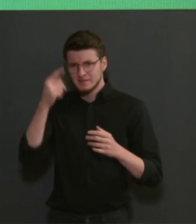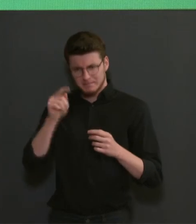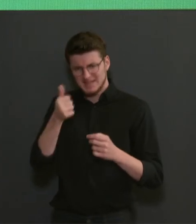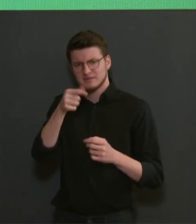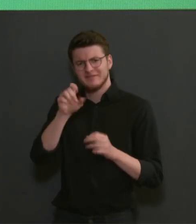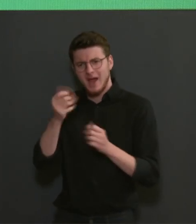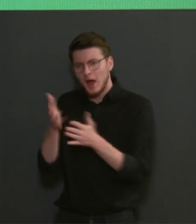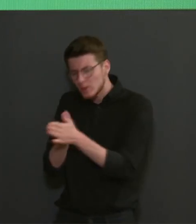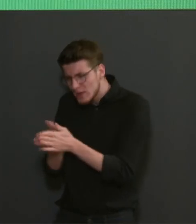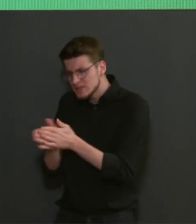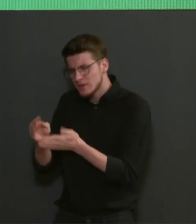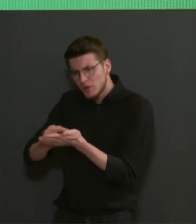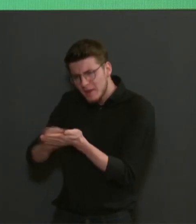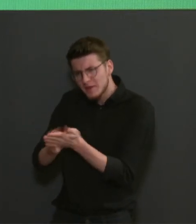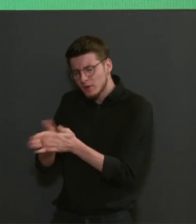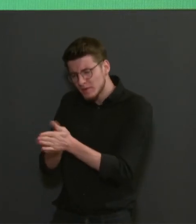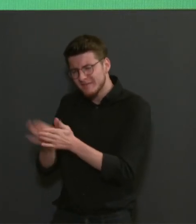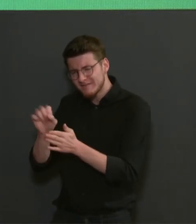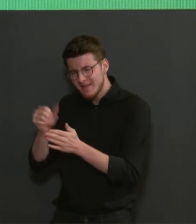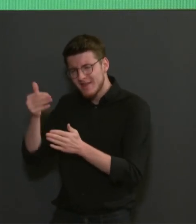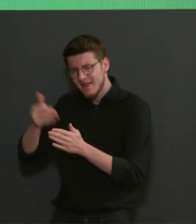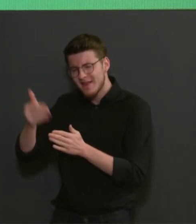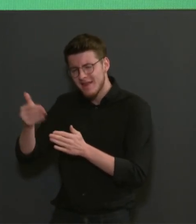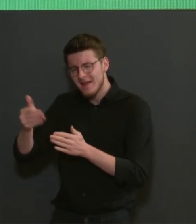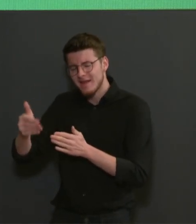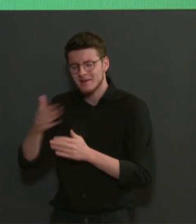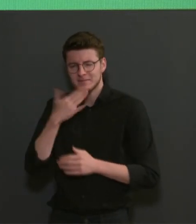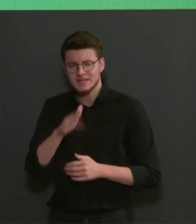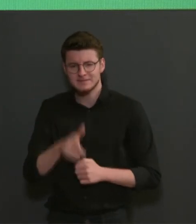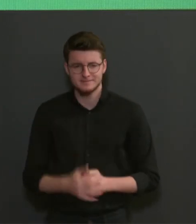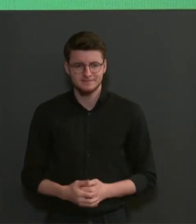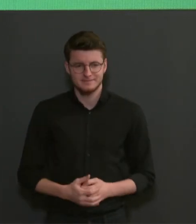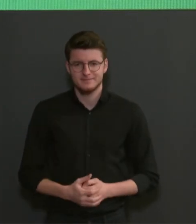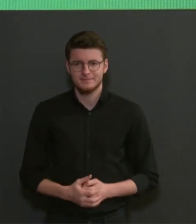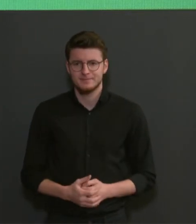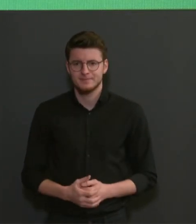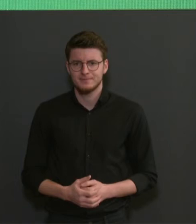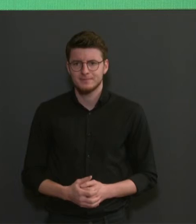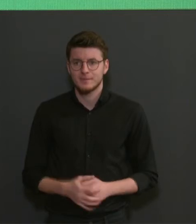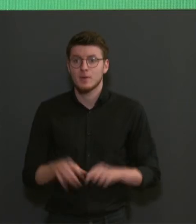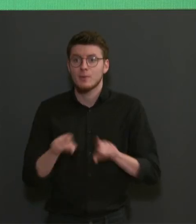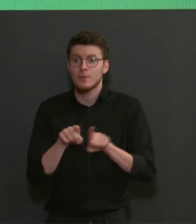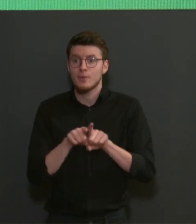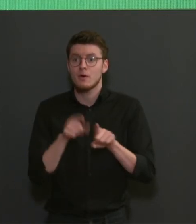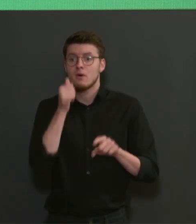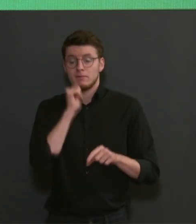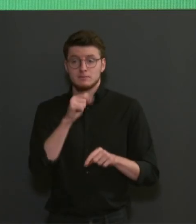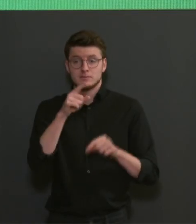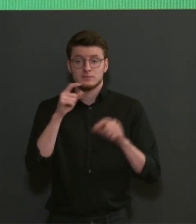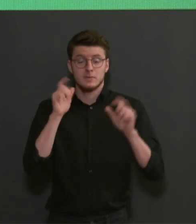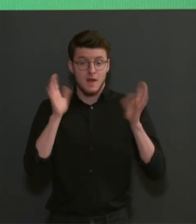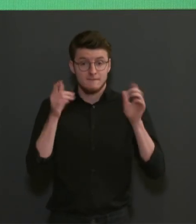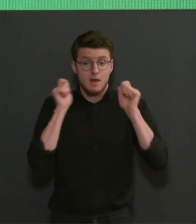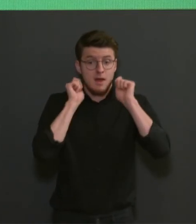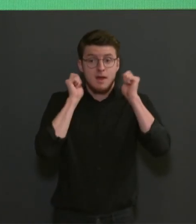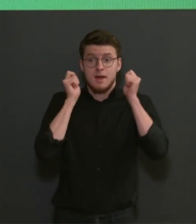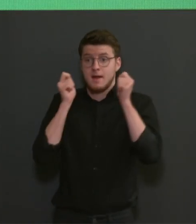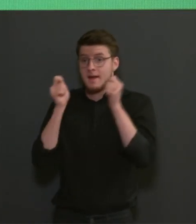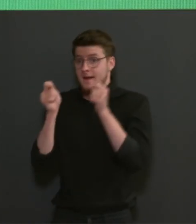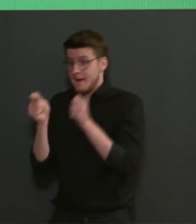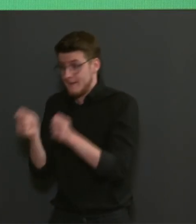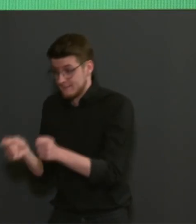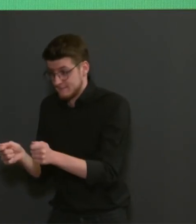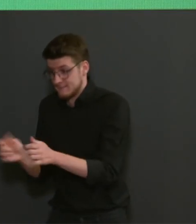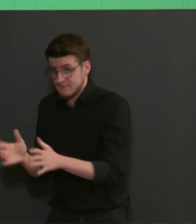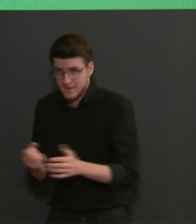dag. Denk er ook aan om uw handen te wassen of te ontsmetten nadat u het masker afzet.